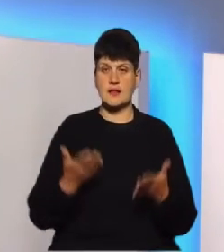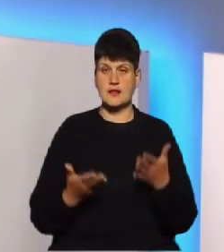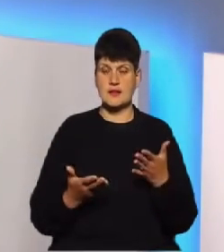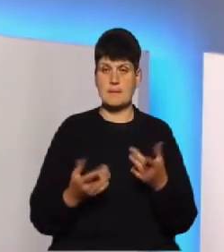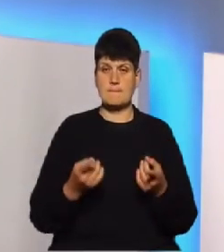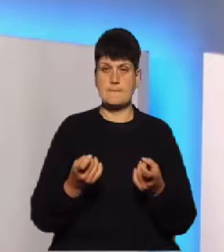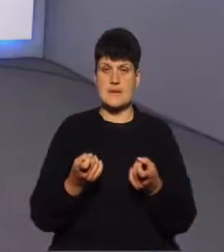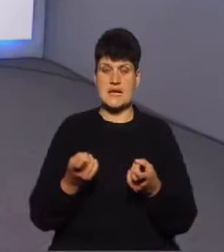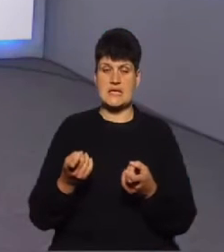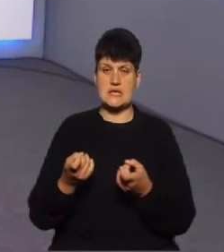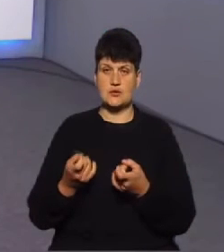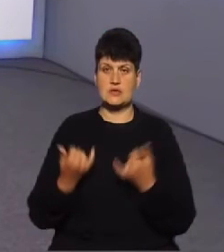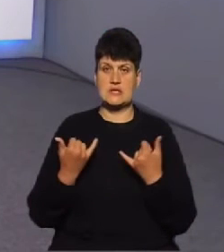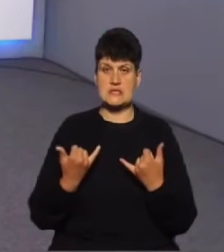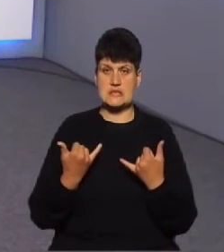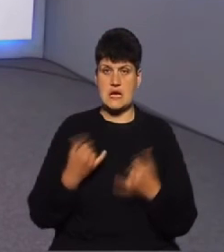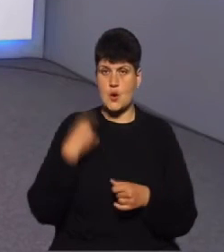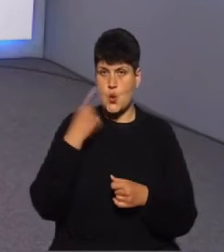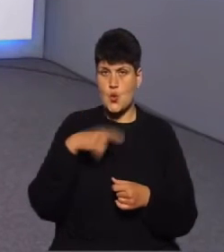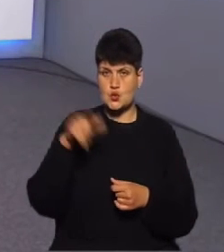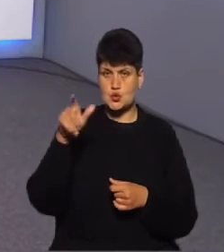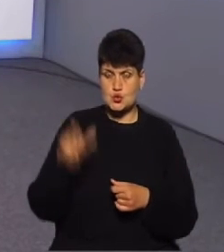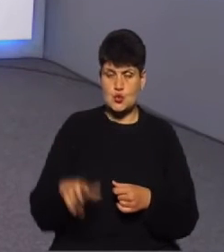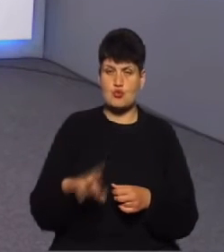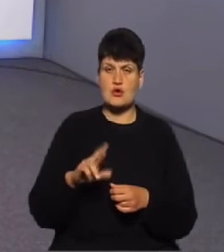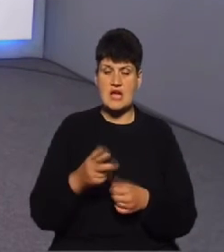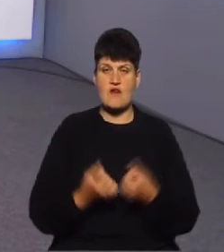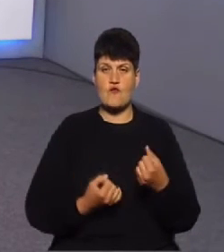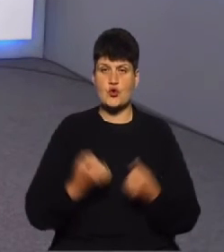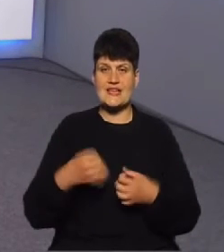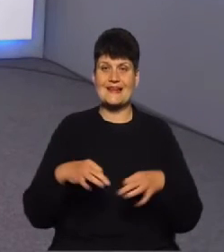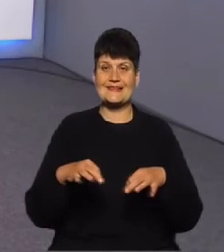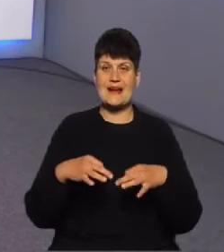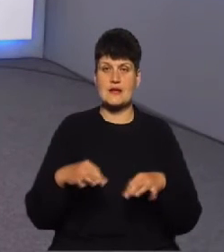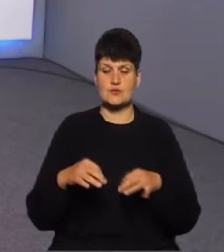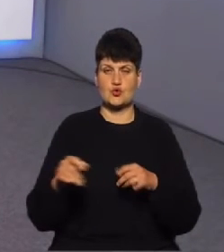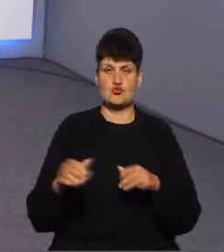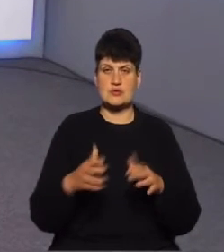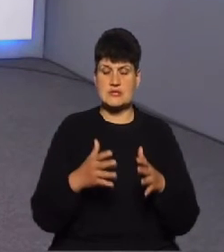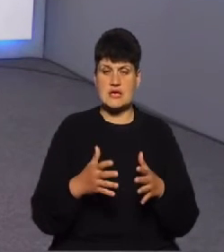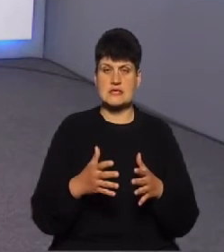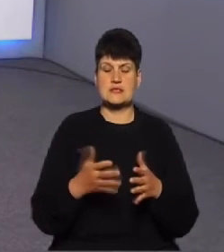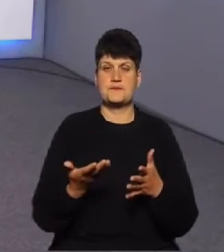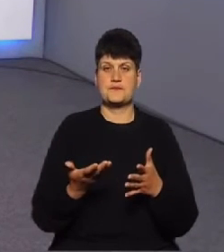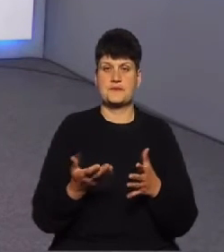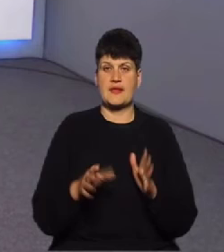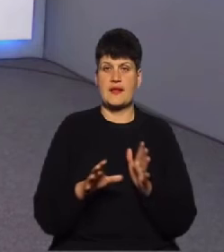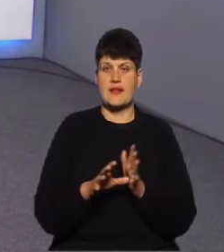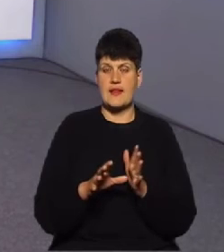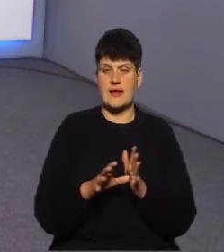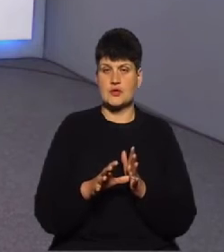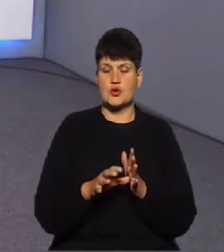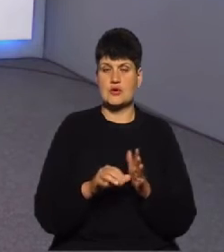притягнути зараз особу як водія транспортного засобу, кермувальника електросамоката, немає просто можливості